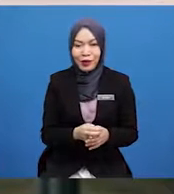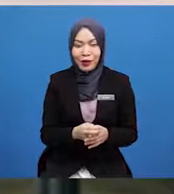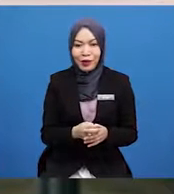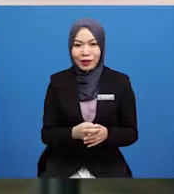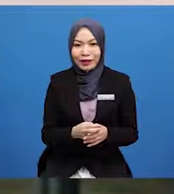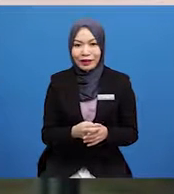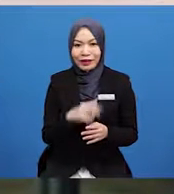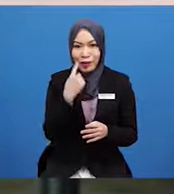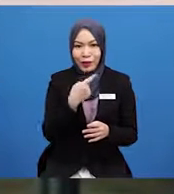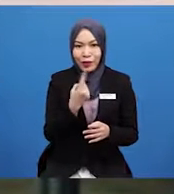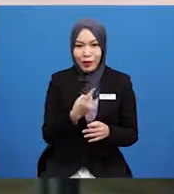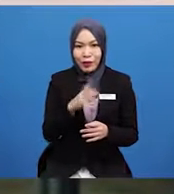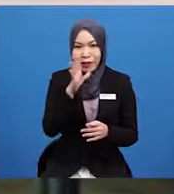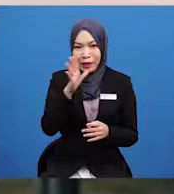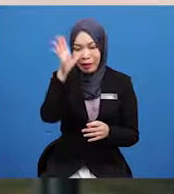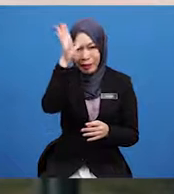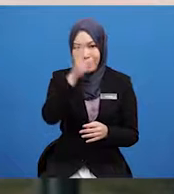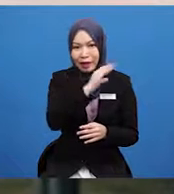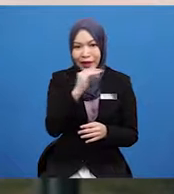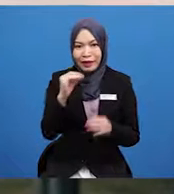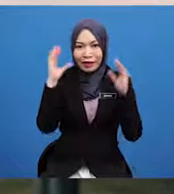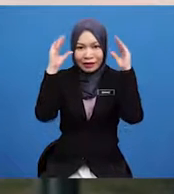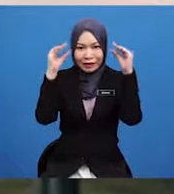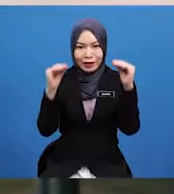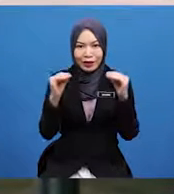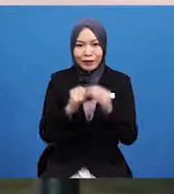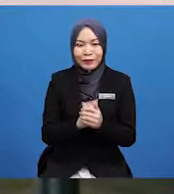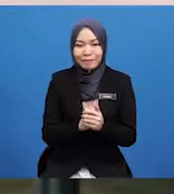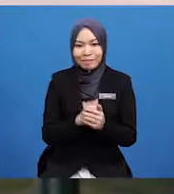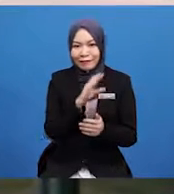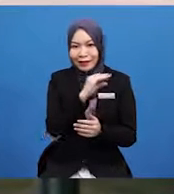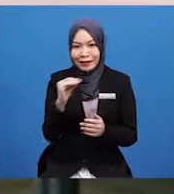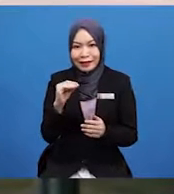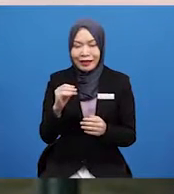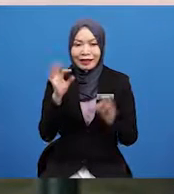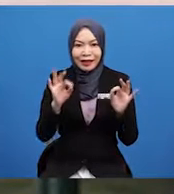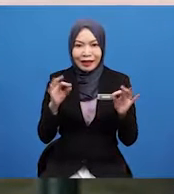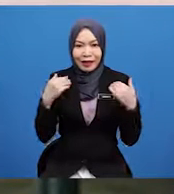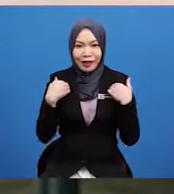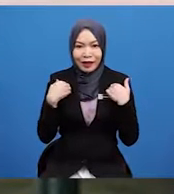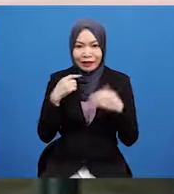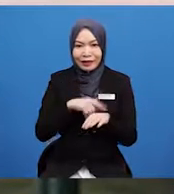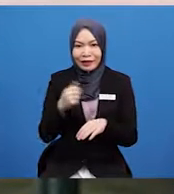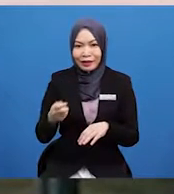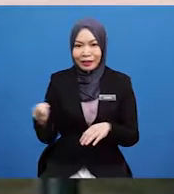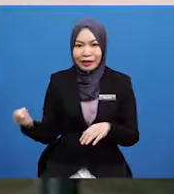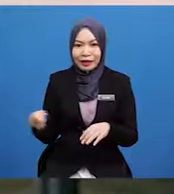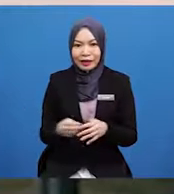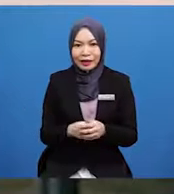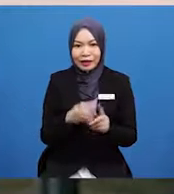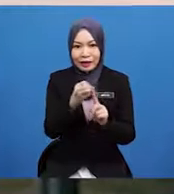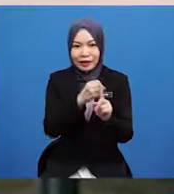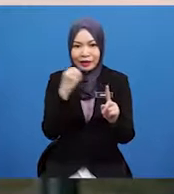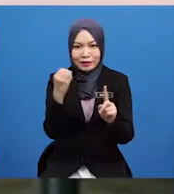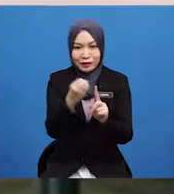sekiranya dimuat naik ke media sosial akan dibaca Bunda oleh semua orang bukan setakat di Malaysia saja